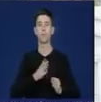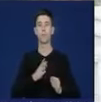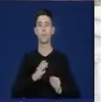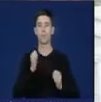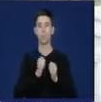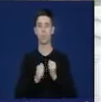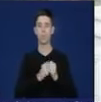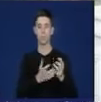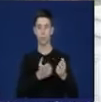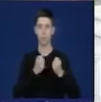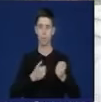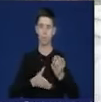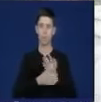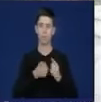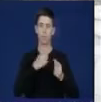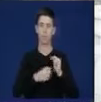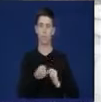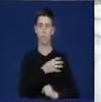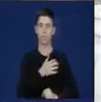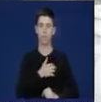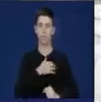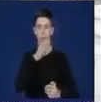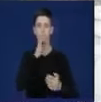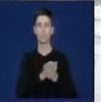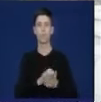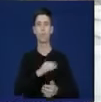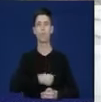sizi çıxarmalıyıq, çünki komutanımız sizsiz.